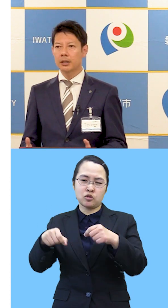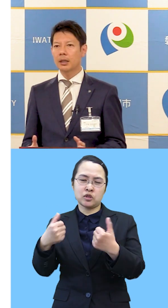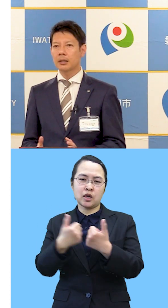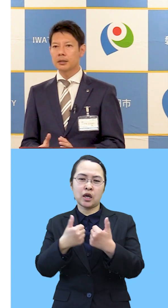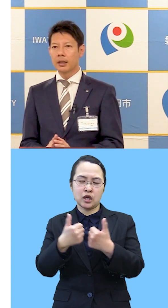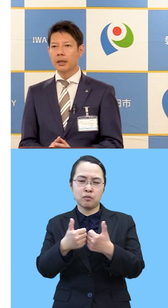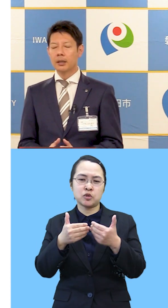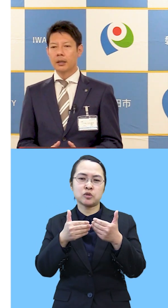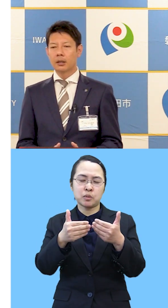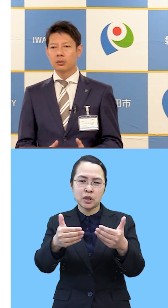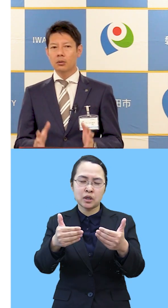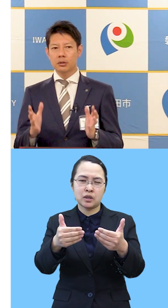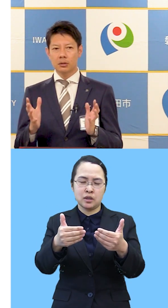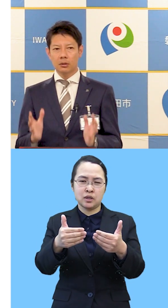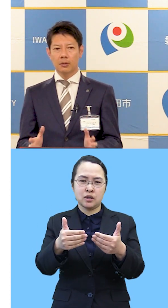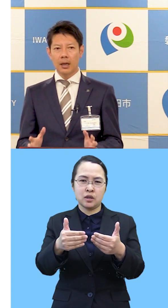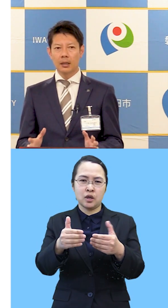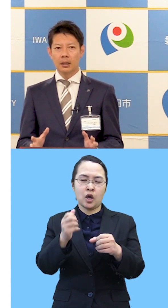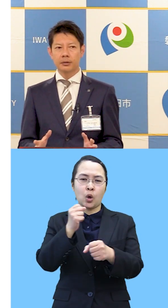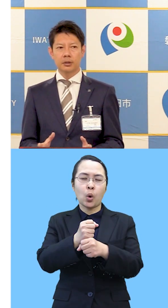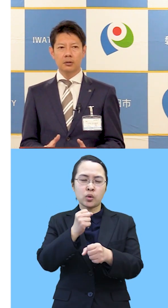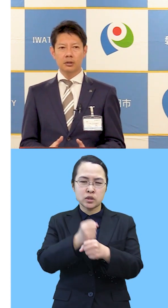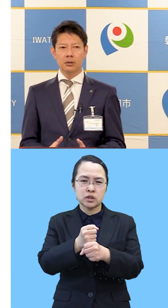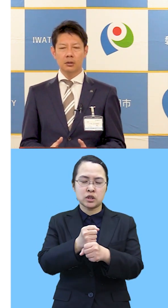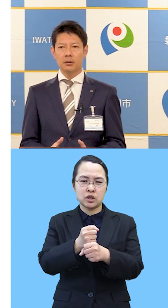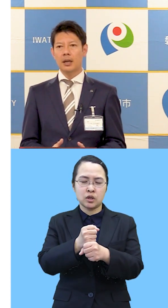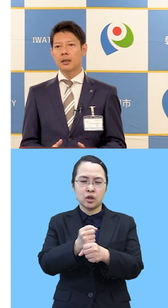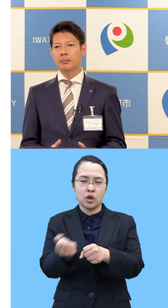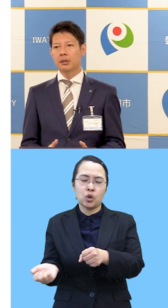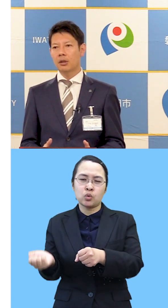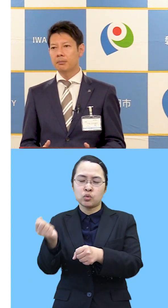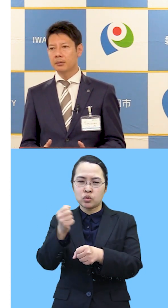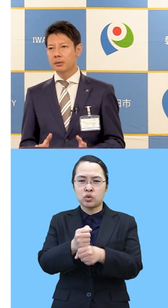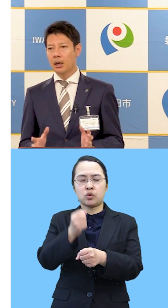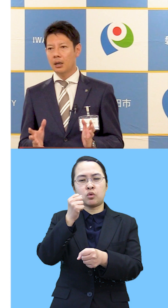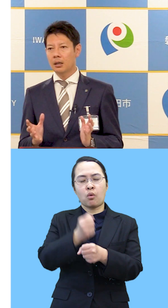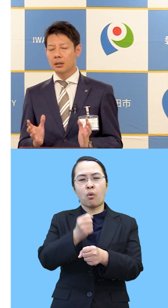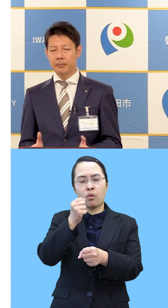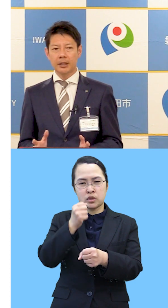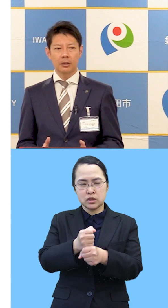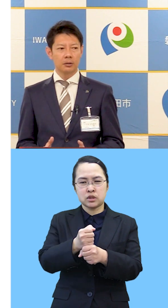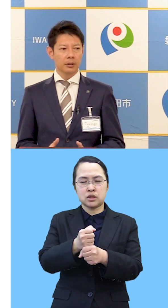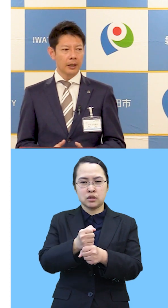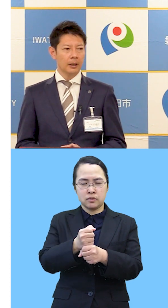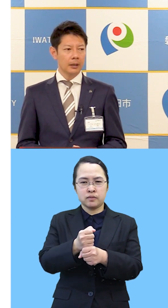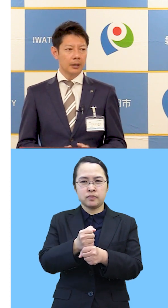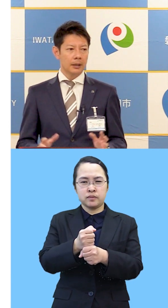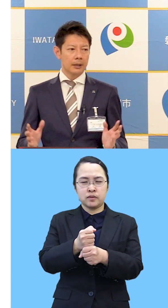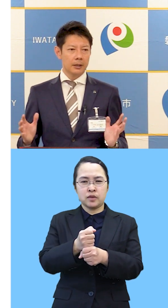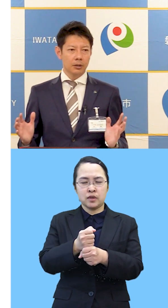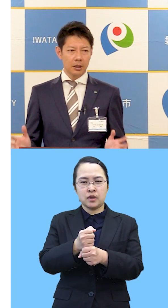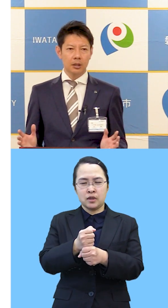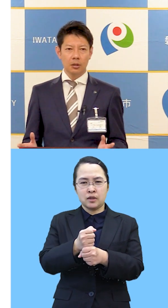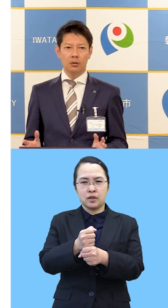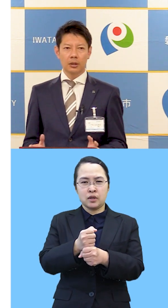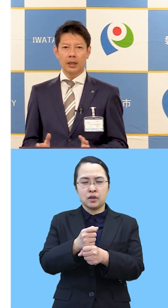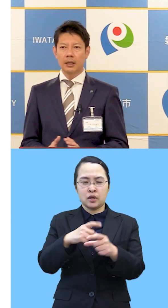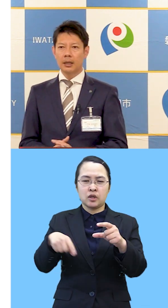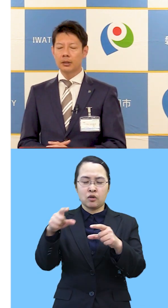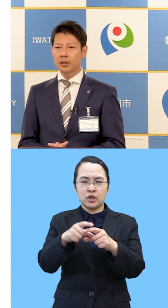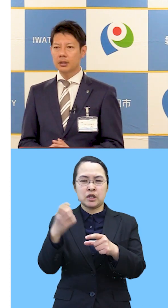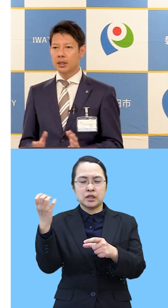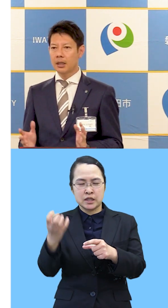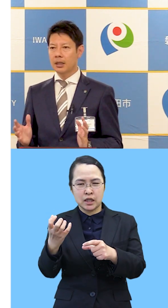んかを行いながらですね、この工事の方は、復旧工事の方はビルドアップベターの方で、より強